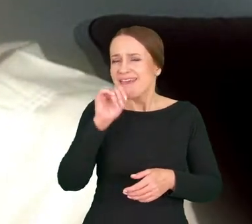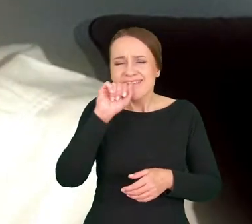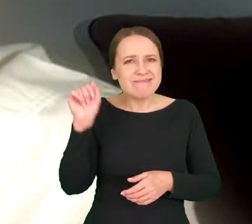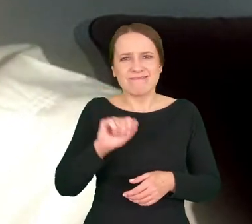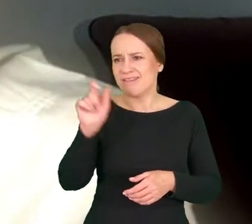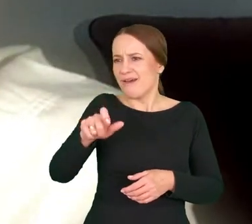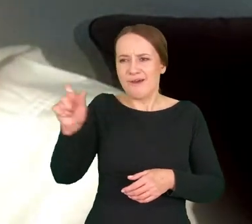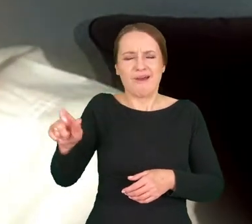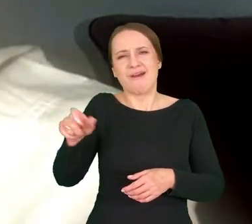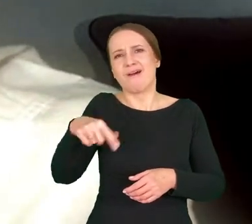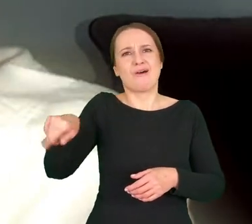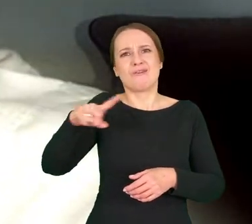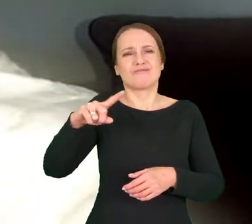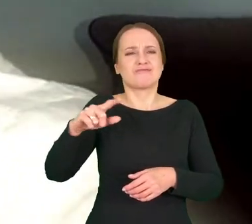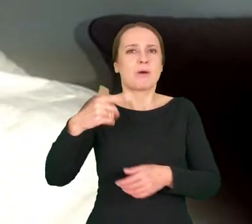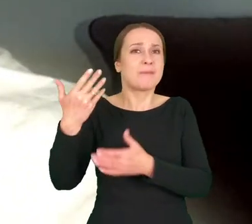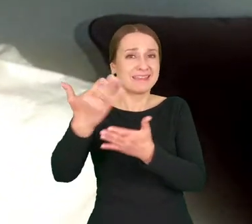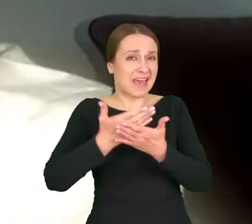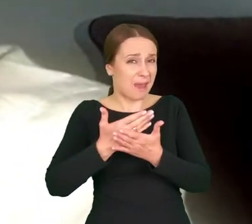potrafi zaprosić na piwo.